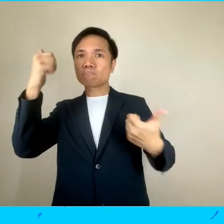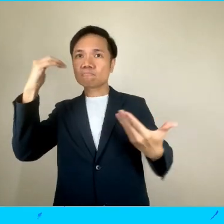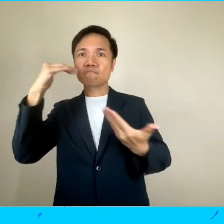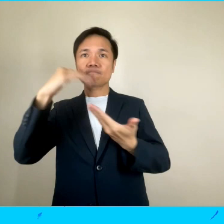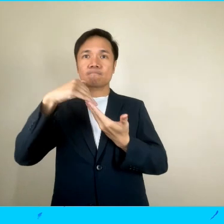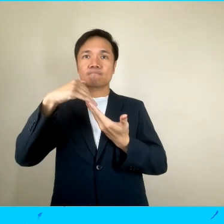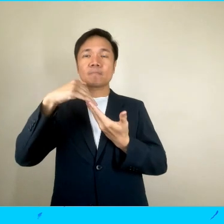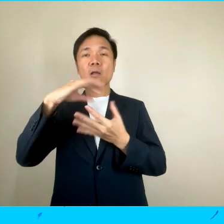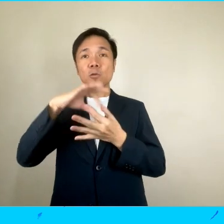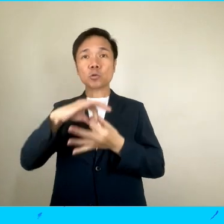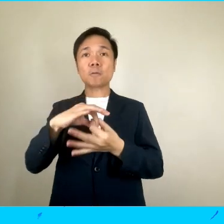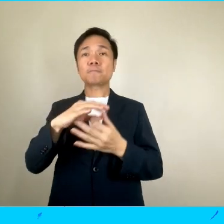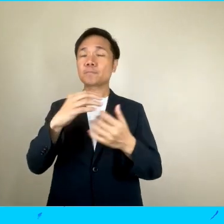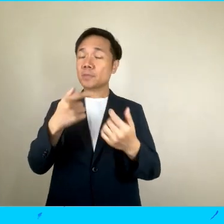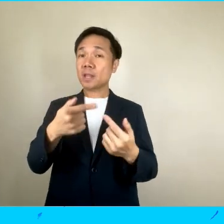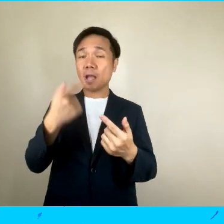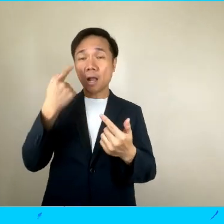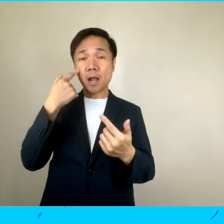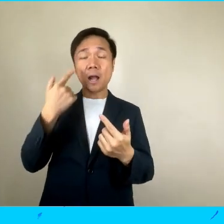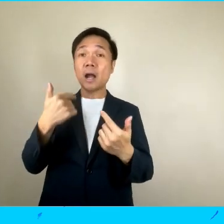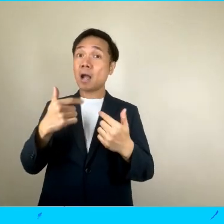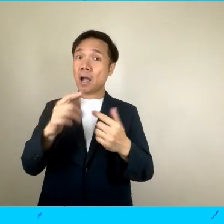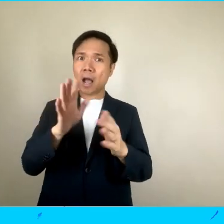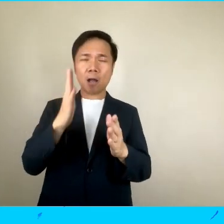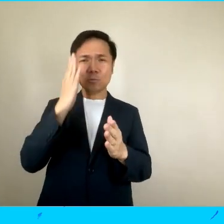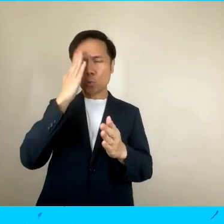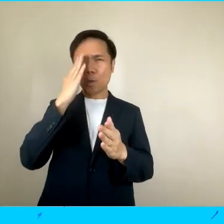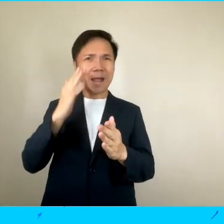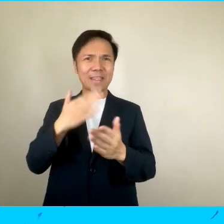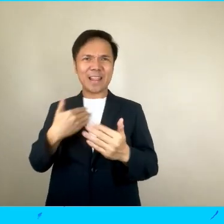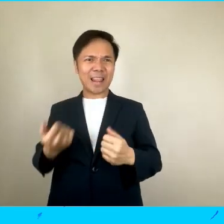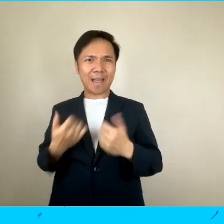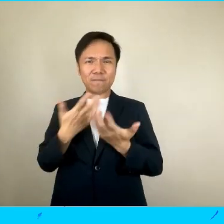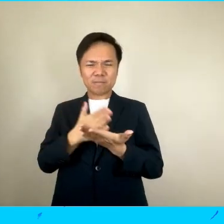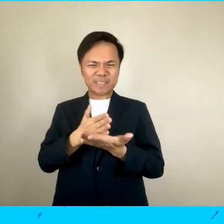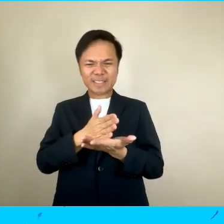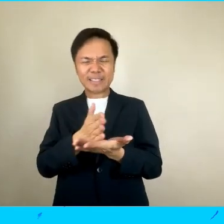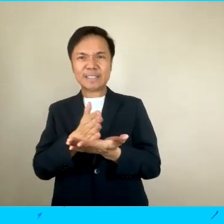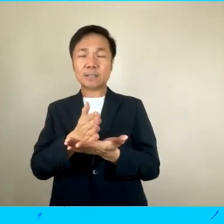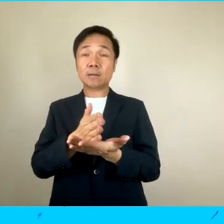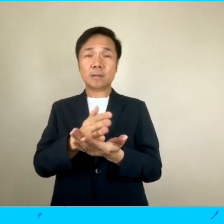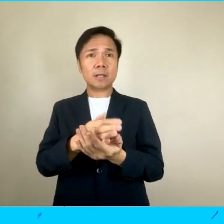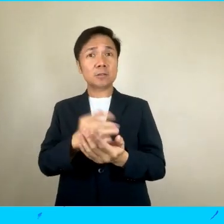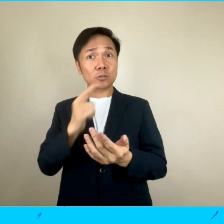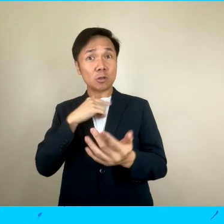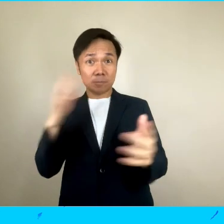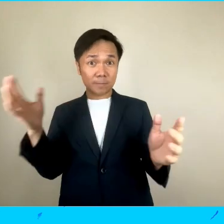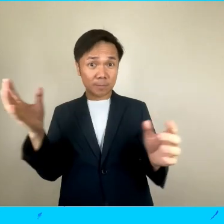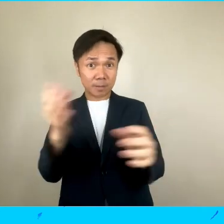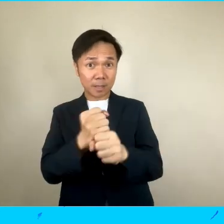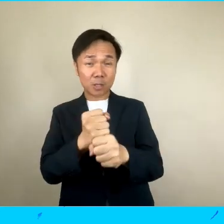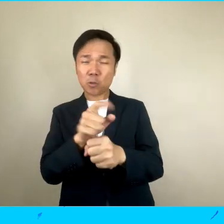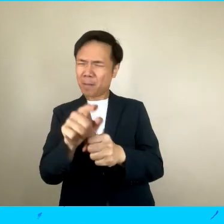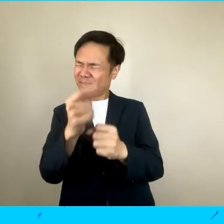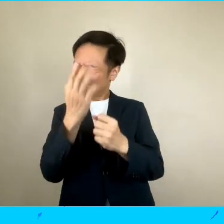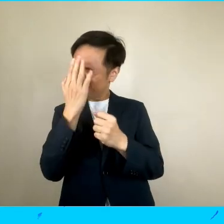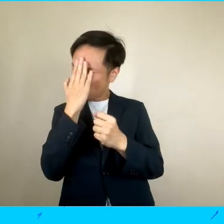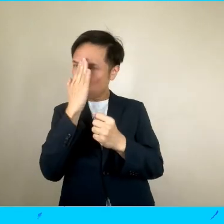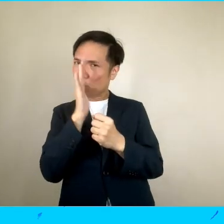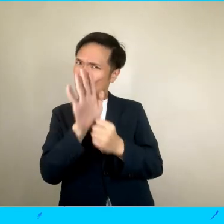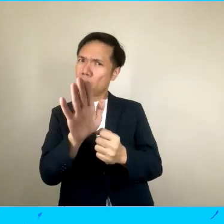pouvoir prendre des décisions et naviguer pour savoir comment il est